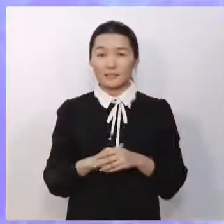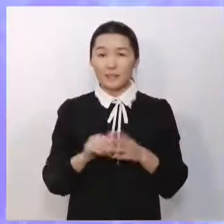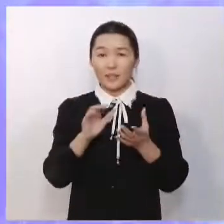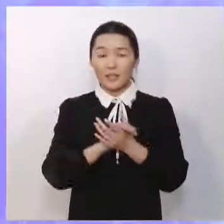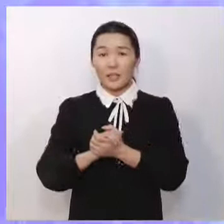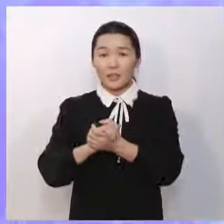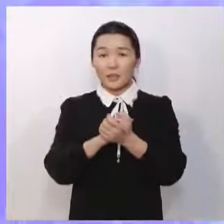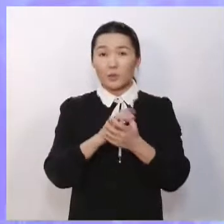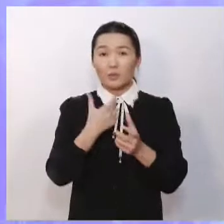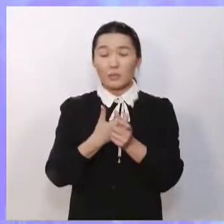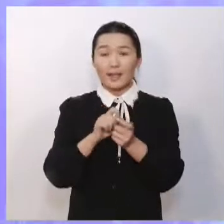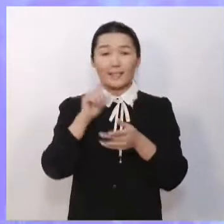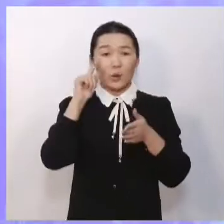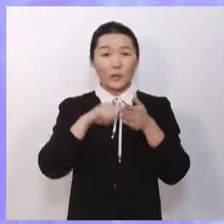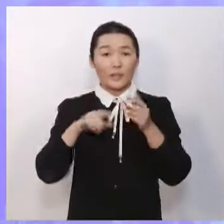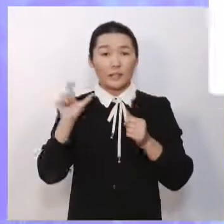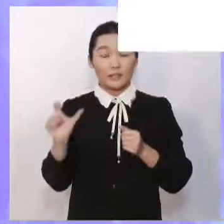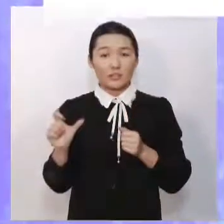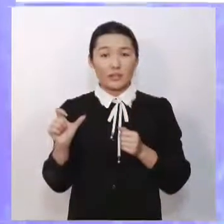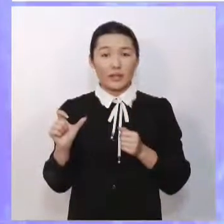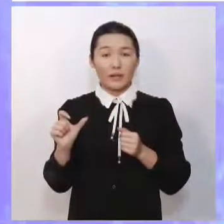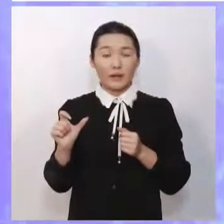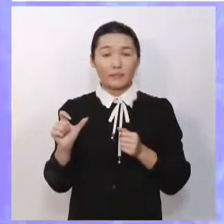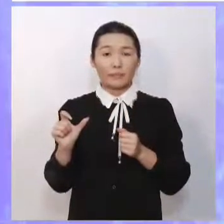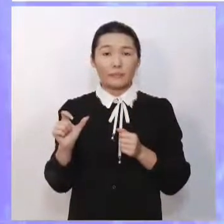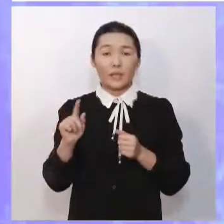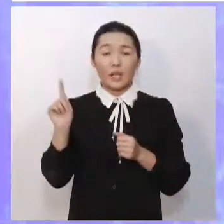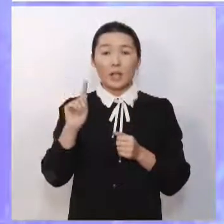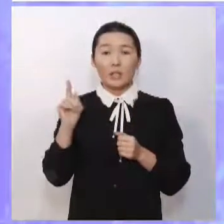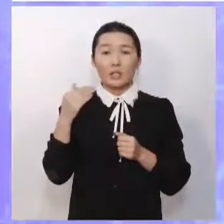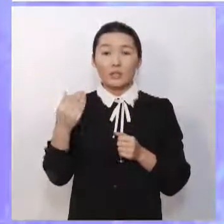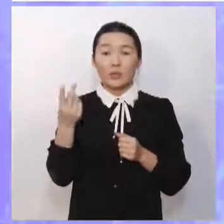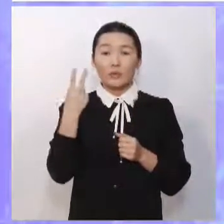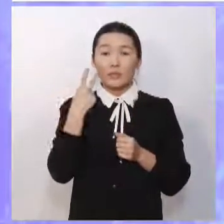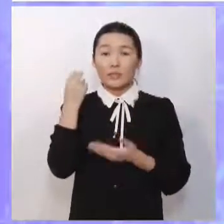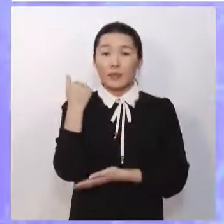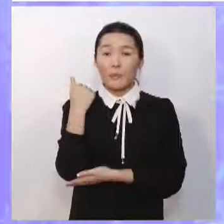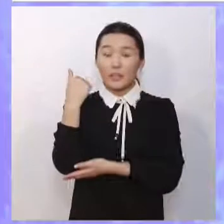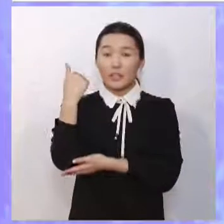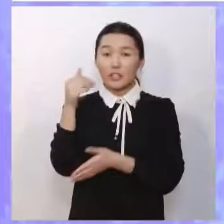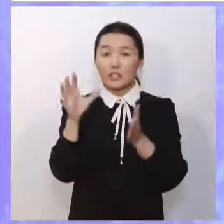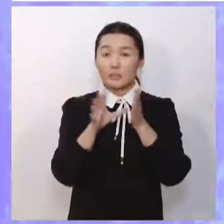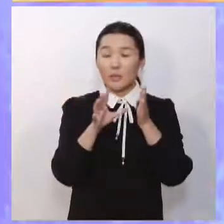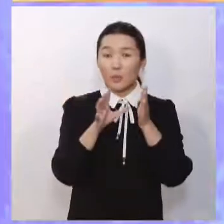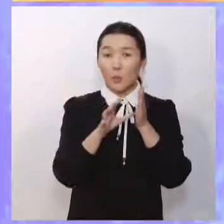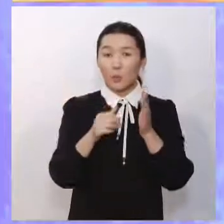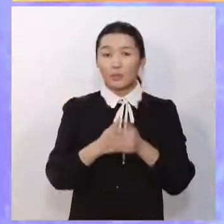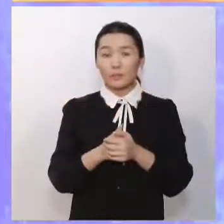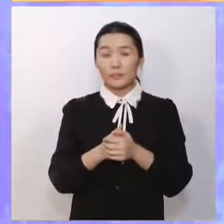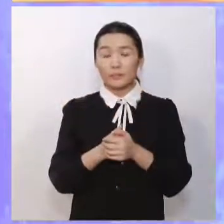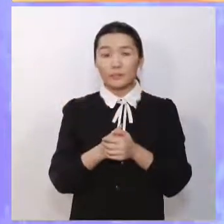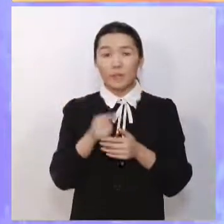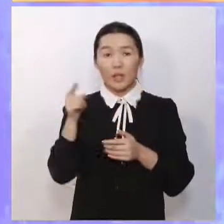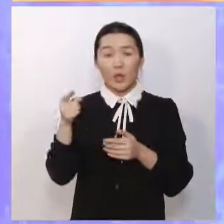Дружба – это уверенность человека в том, что его всегда поддержат, помогут. Он